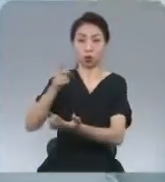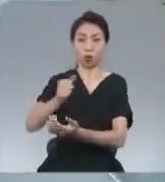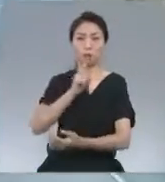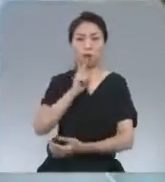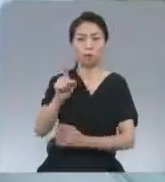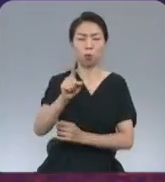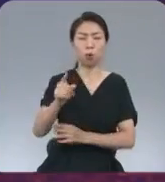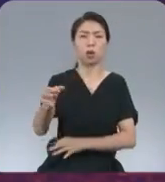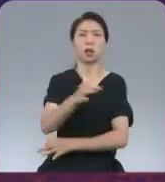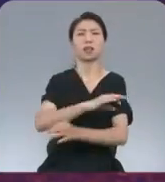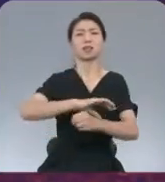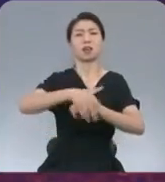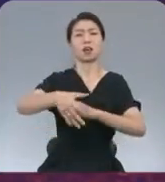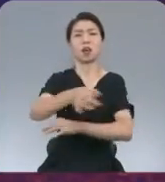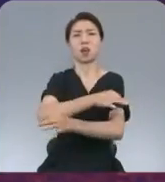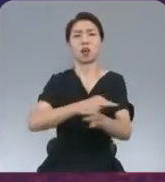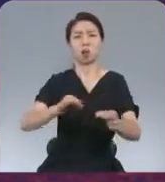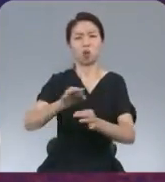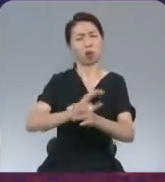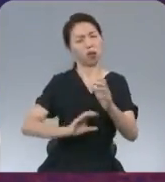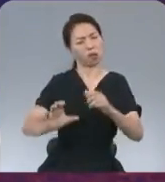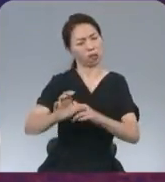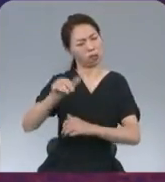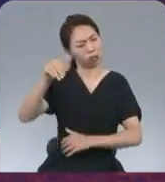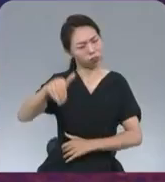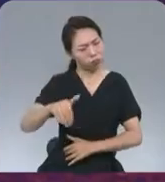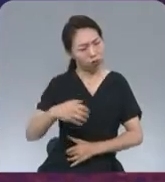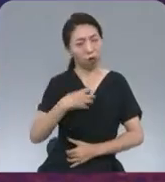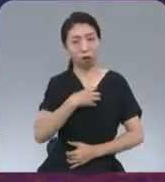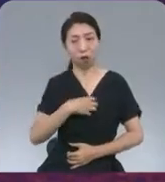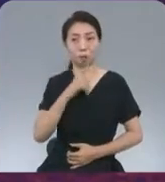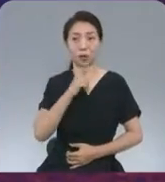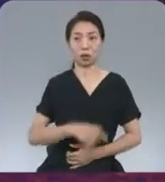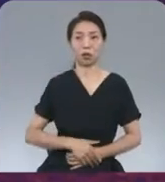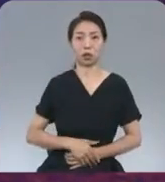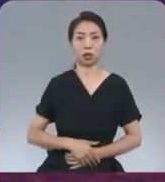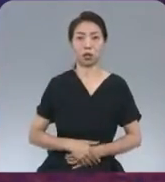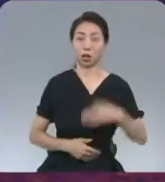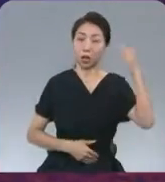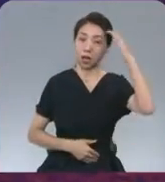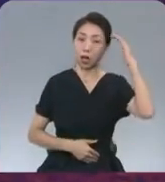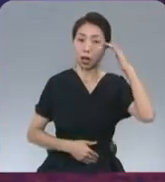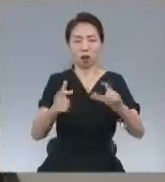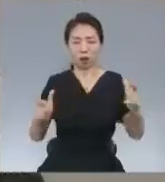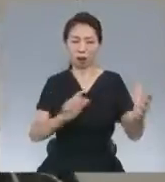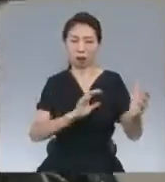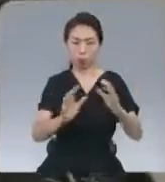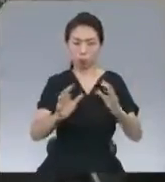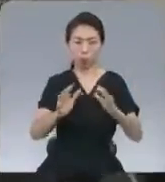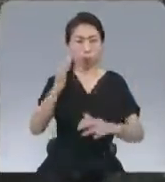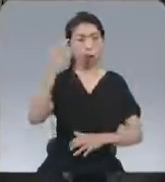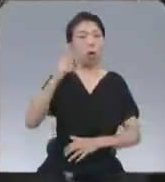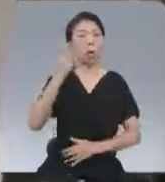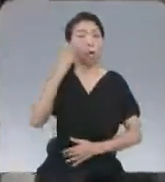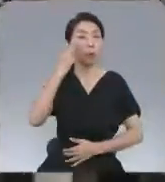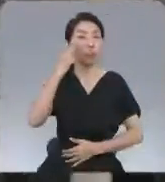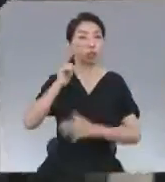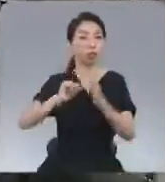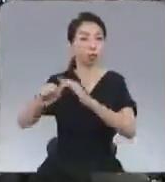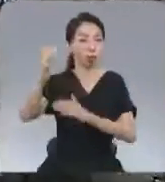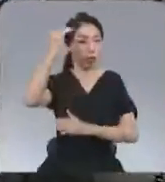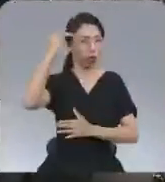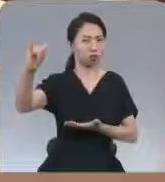обостряться по этому много внимания на встрече уделялось и сотрудничеству между странами их контактам с